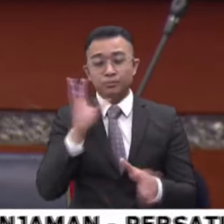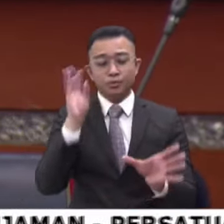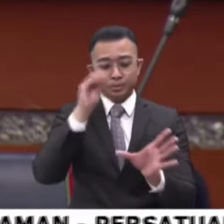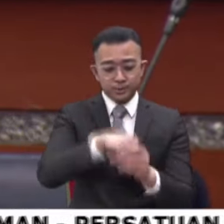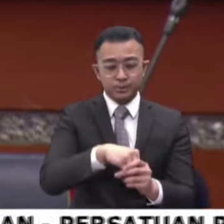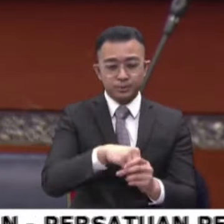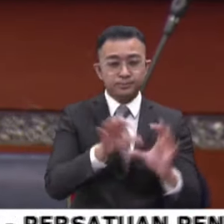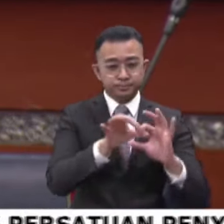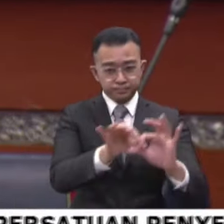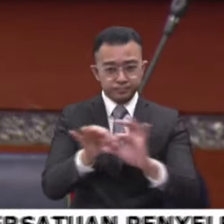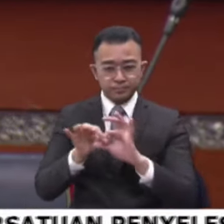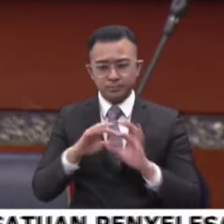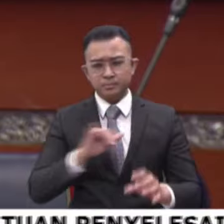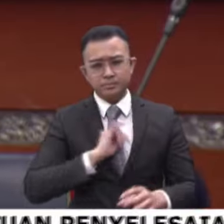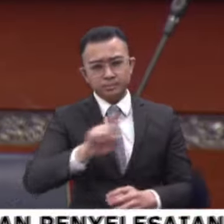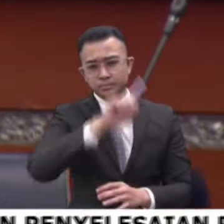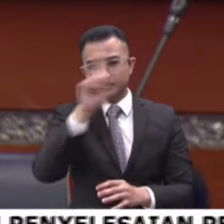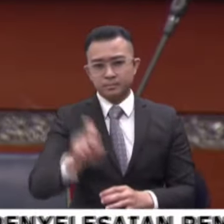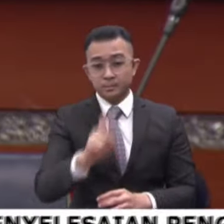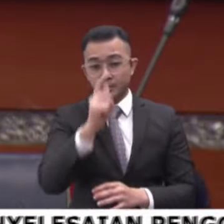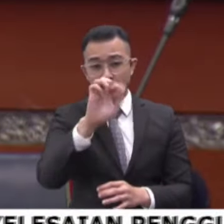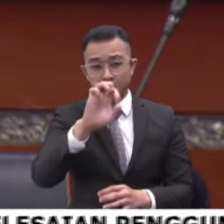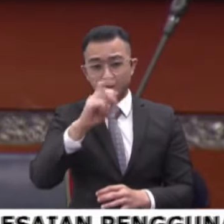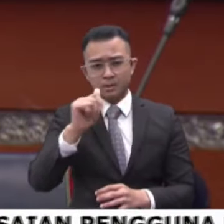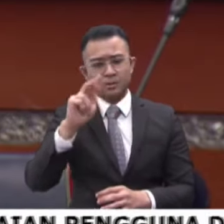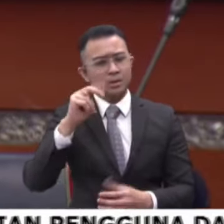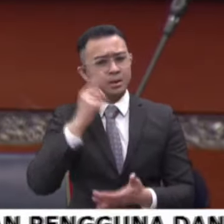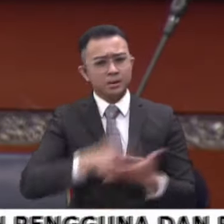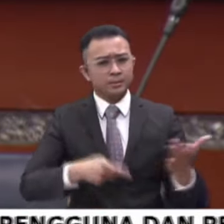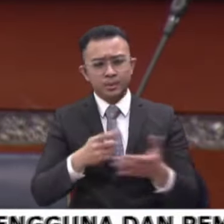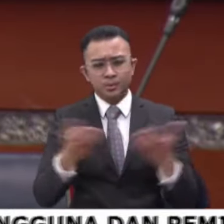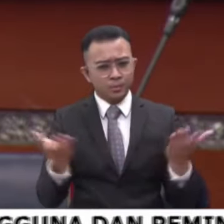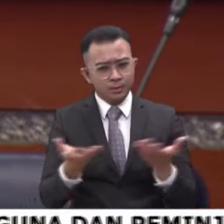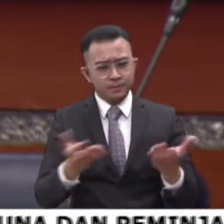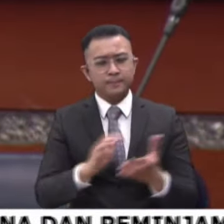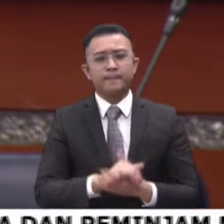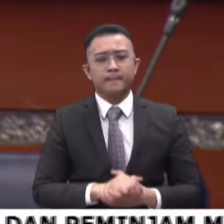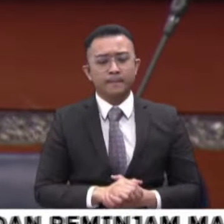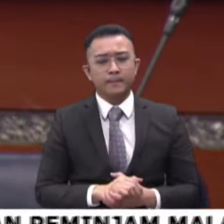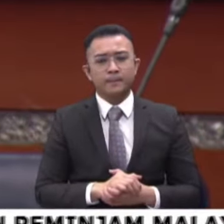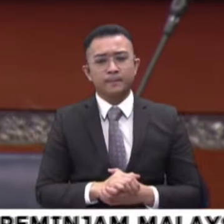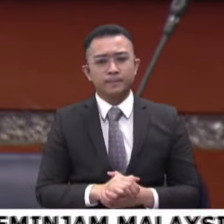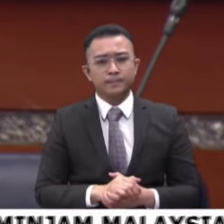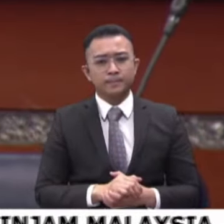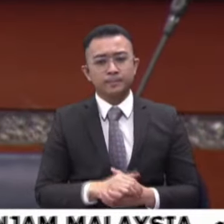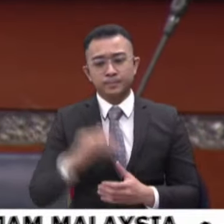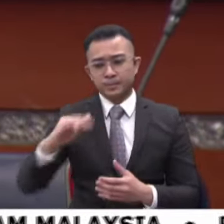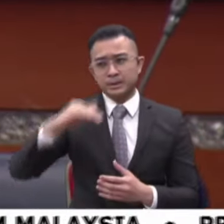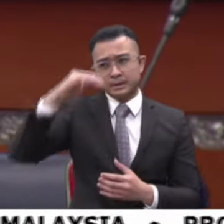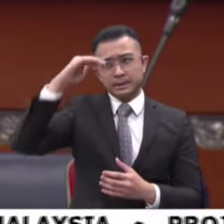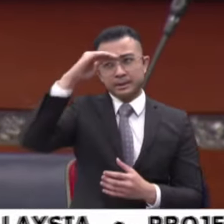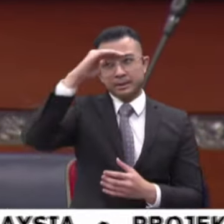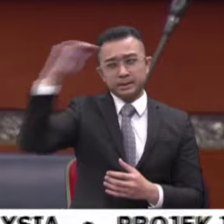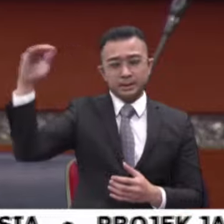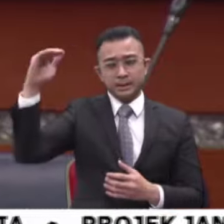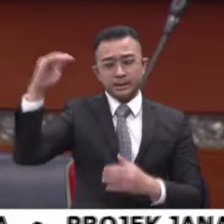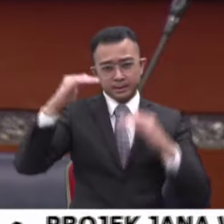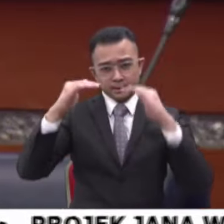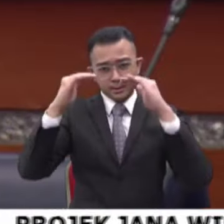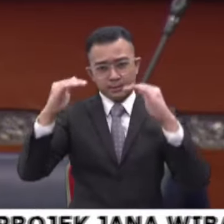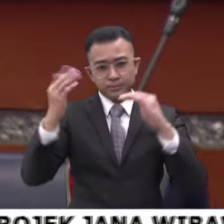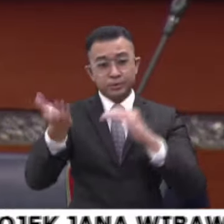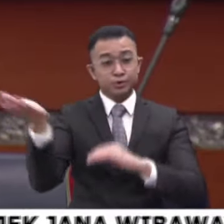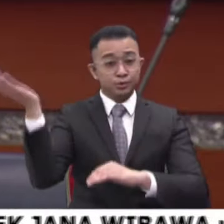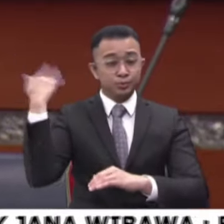terlibat. Dan saya juga nak tanya berkenaan dengan tekun ni, apakah ada er seiling sebelum ni? Sebab sebelum ni